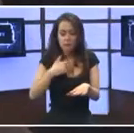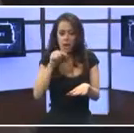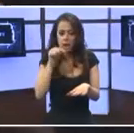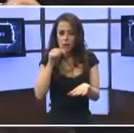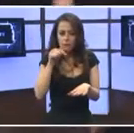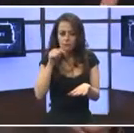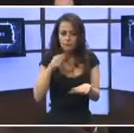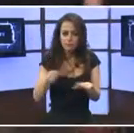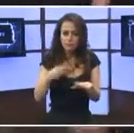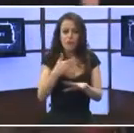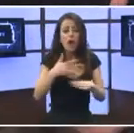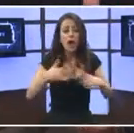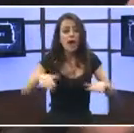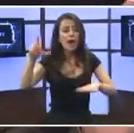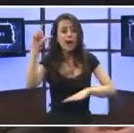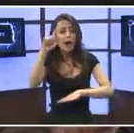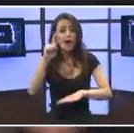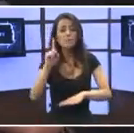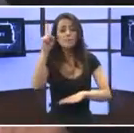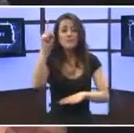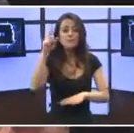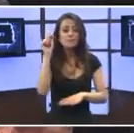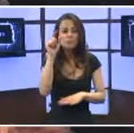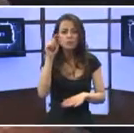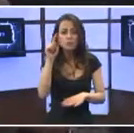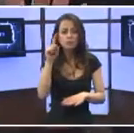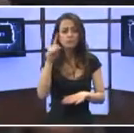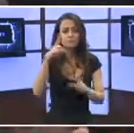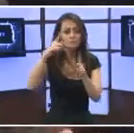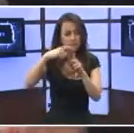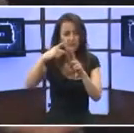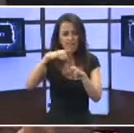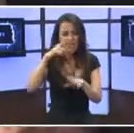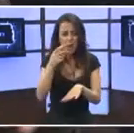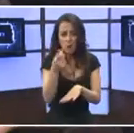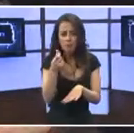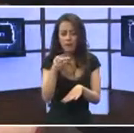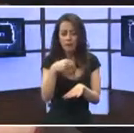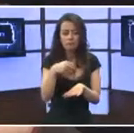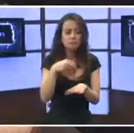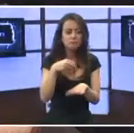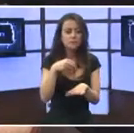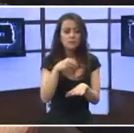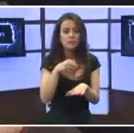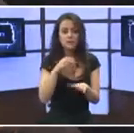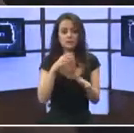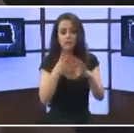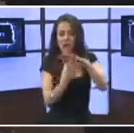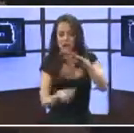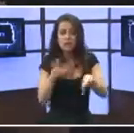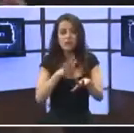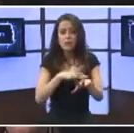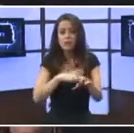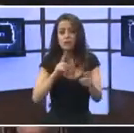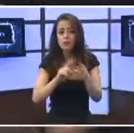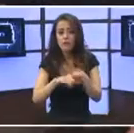Her Kesinlikle. Ay 1,5 trilyon eski parayla onlara para harcıyorum. Bağcılarla hemşehrilerimizin hayrını yapıyorum. Ve gönlüm o